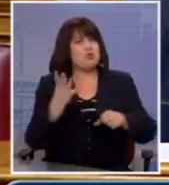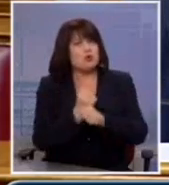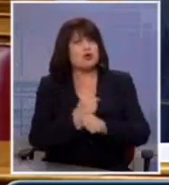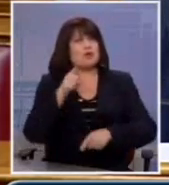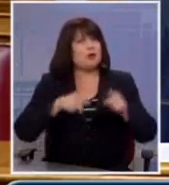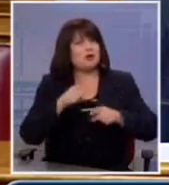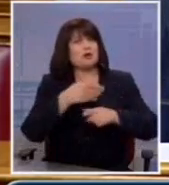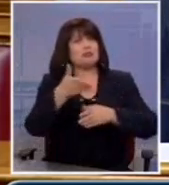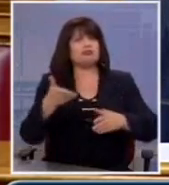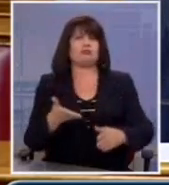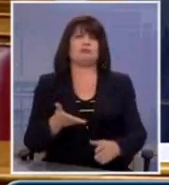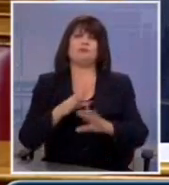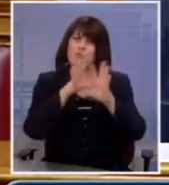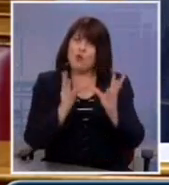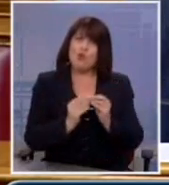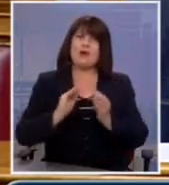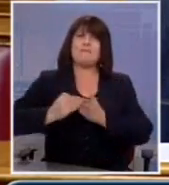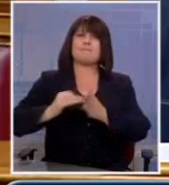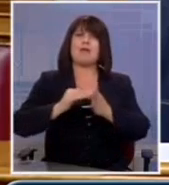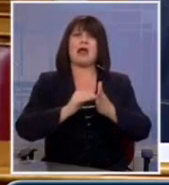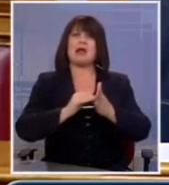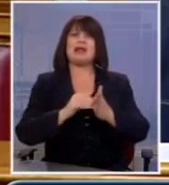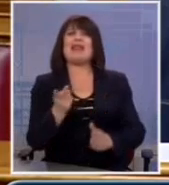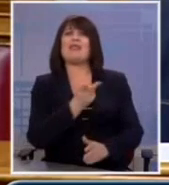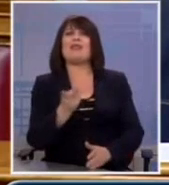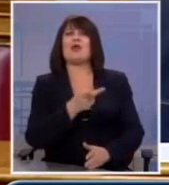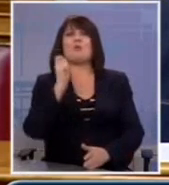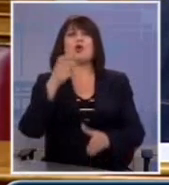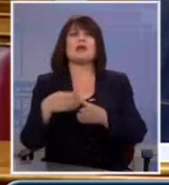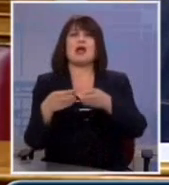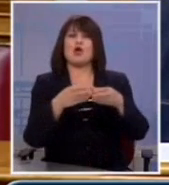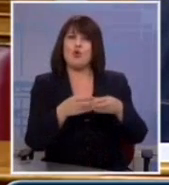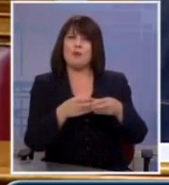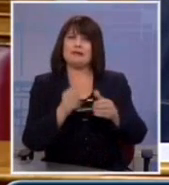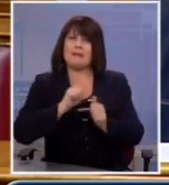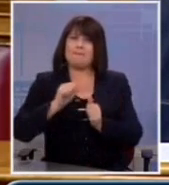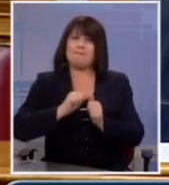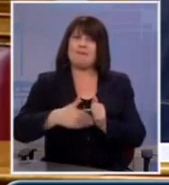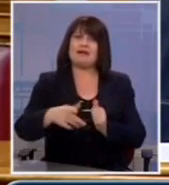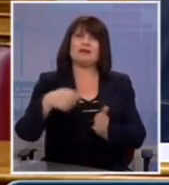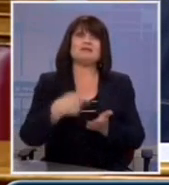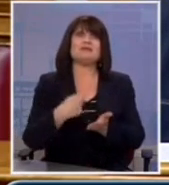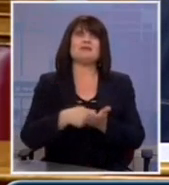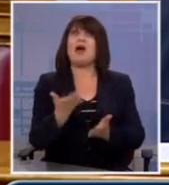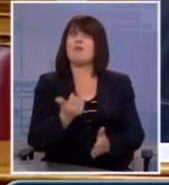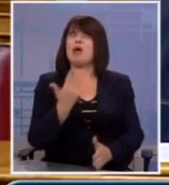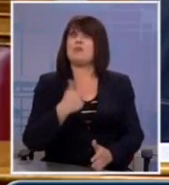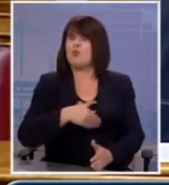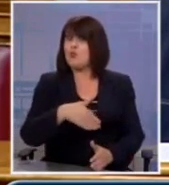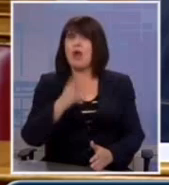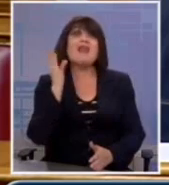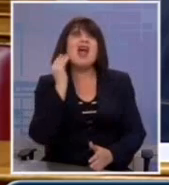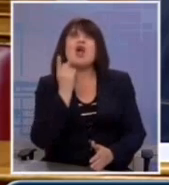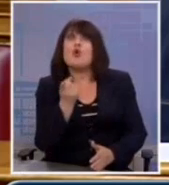άλλοι αλλιώς. Το σύνολο των υπαλλήλων των δύο κομμάτων εδώ και μήνες είναι απλήρωτη, κύριε Θοδωράκη. Να